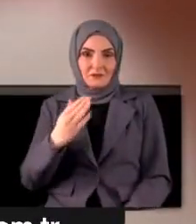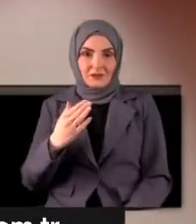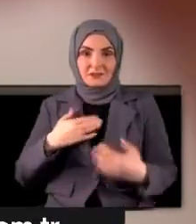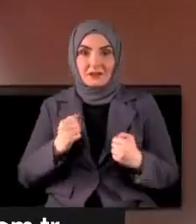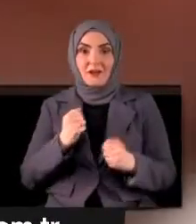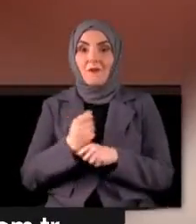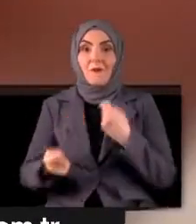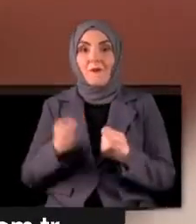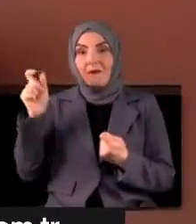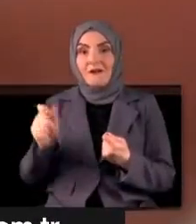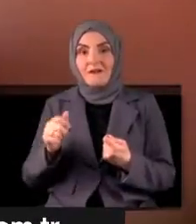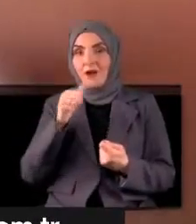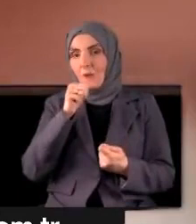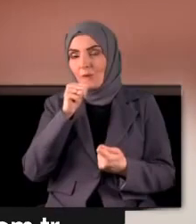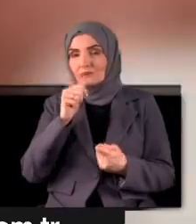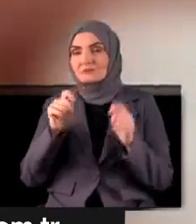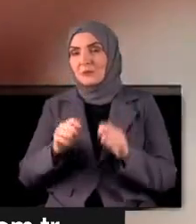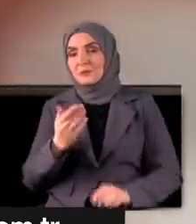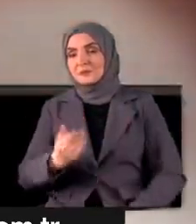emdi.